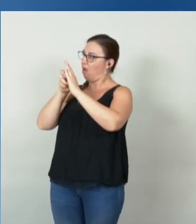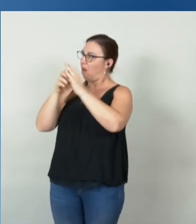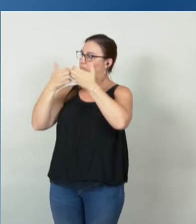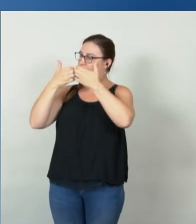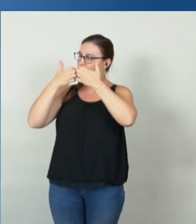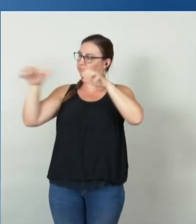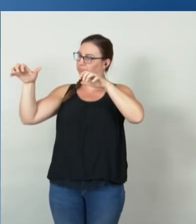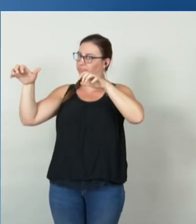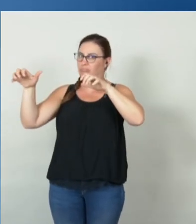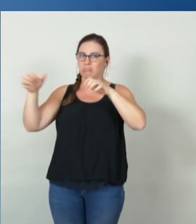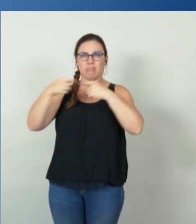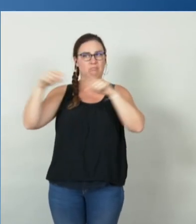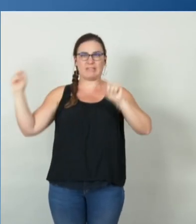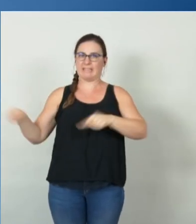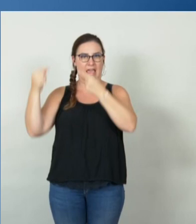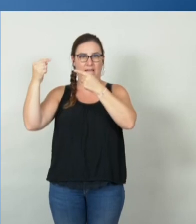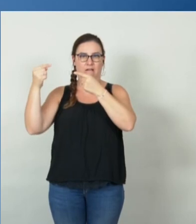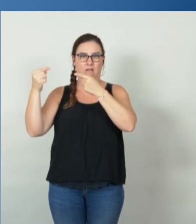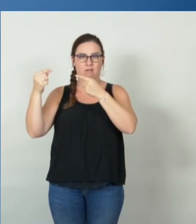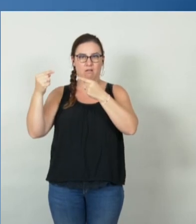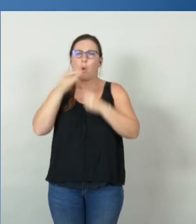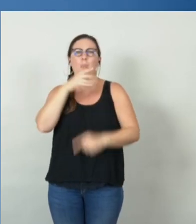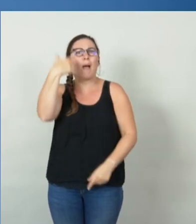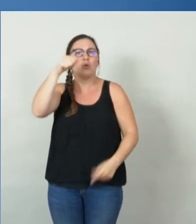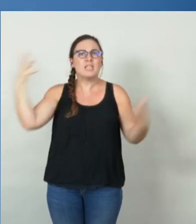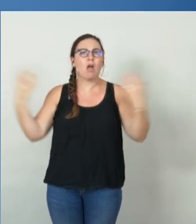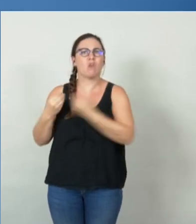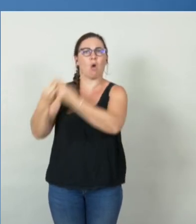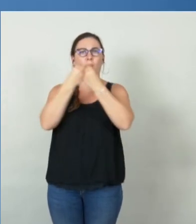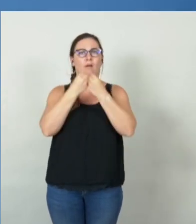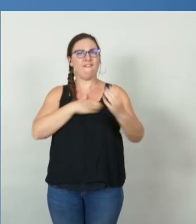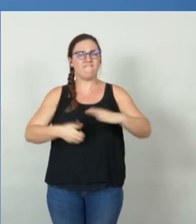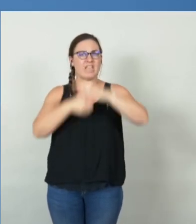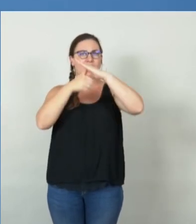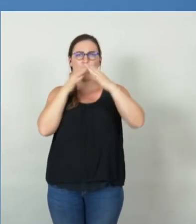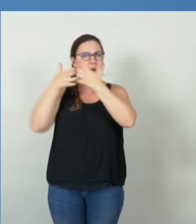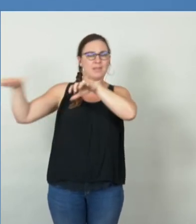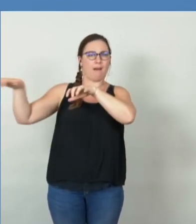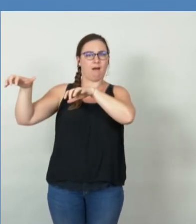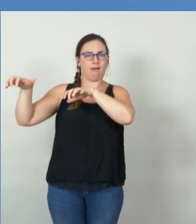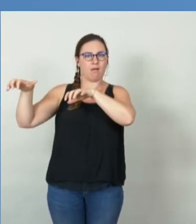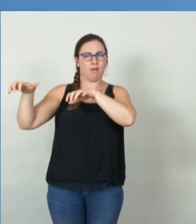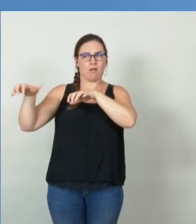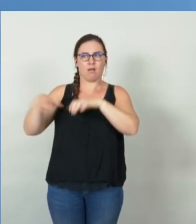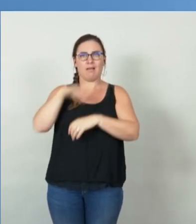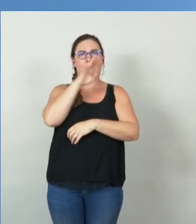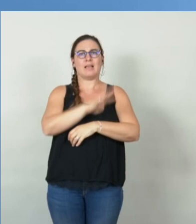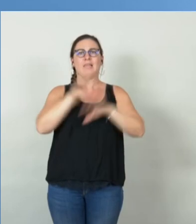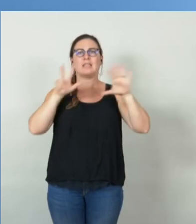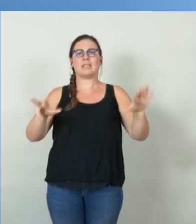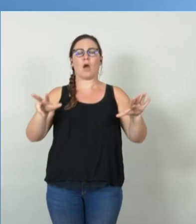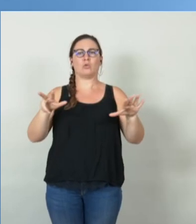une déclaration de guerre une métropole elle est unique elle est avec sa ville centre et elle est avec ses 48 communes